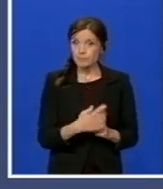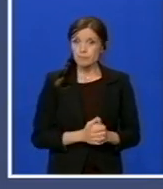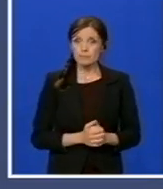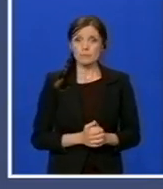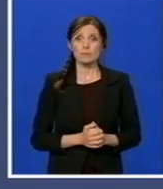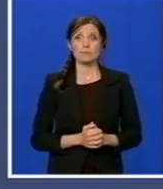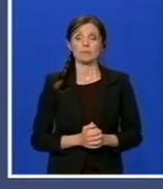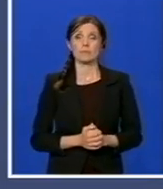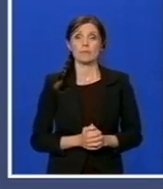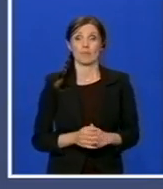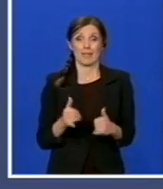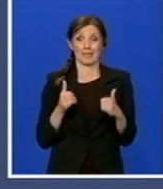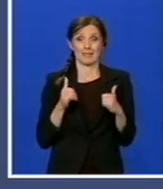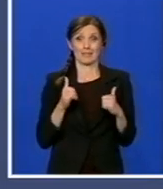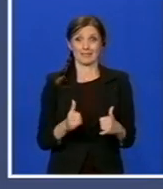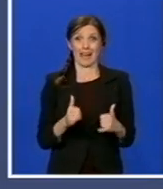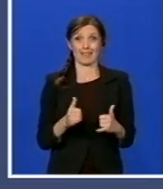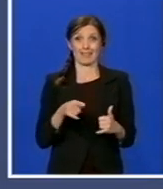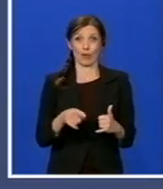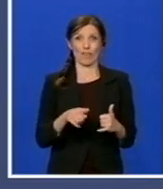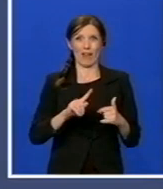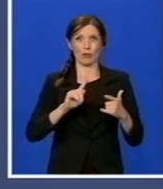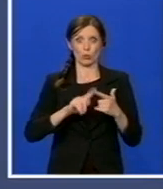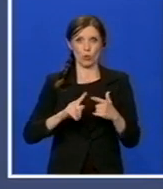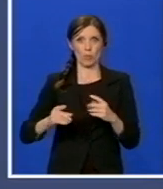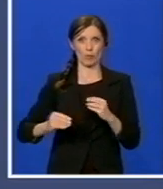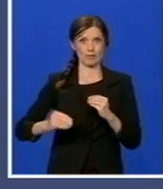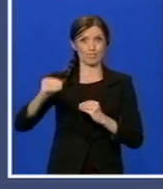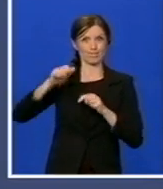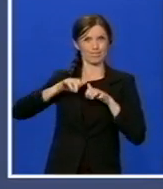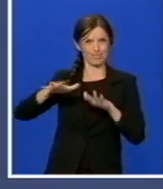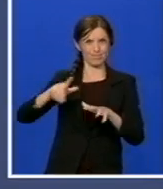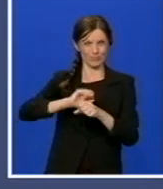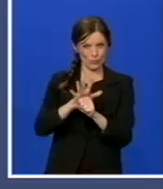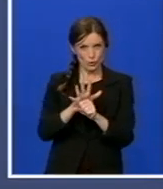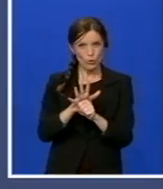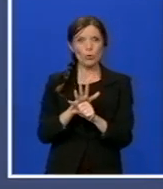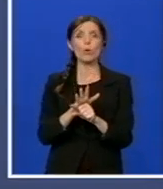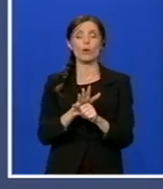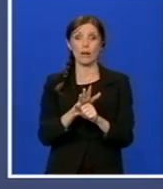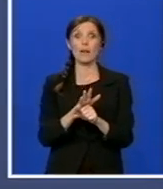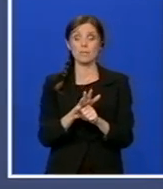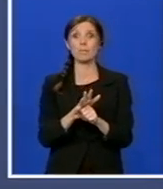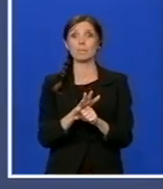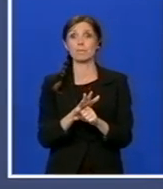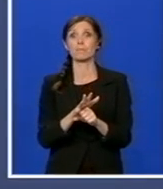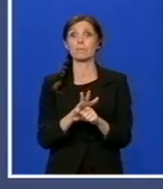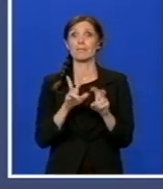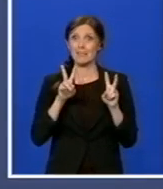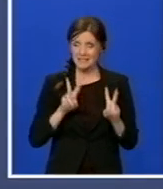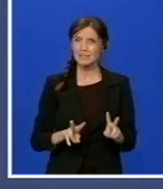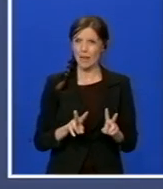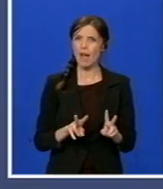tako da kažemo, naletu epidemije i porasta broja obolelih osoba, zaista se